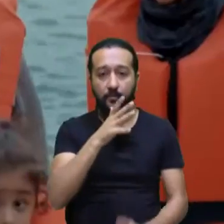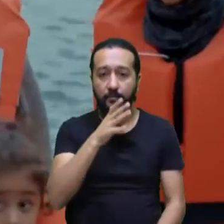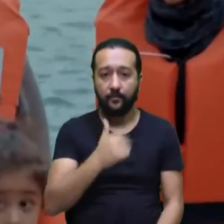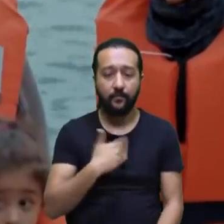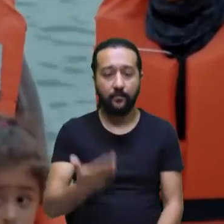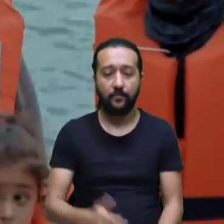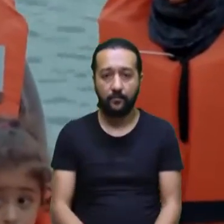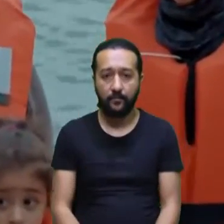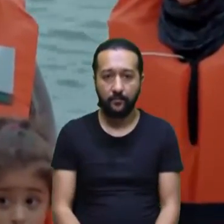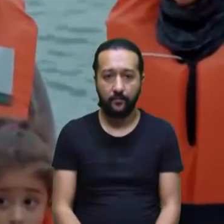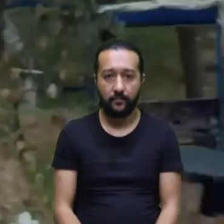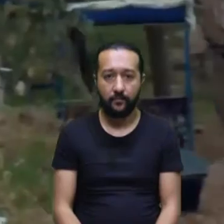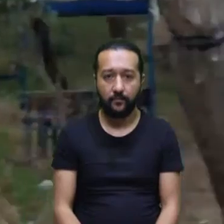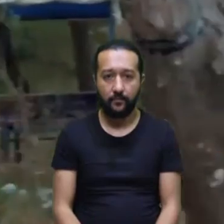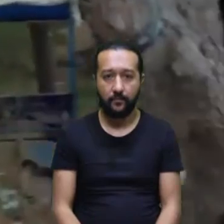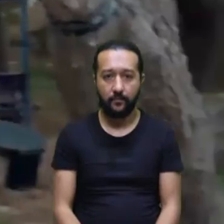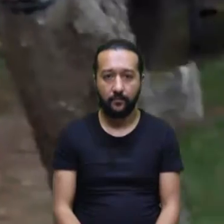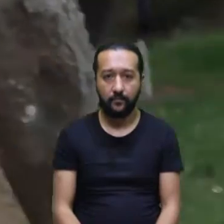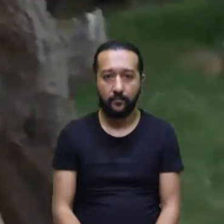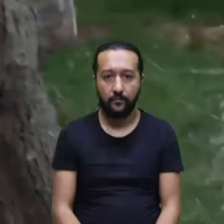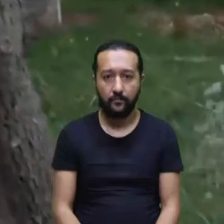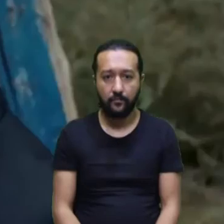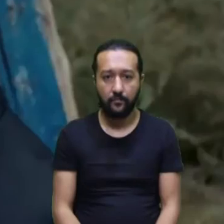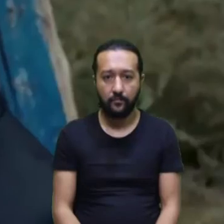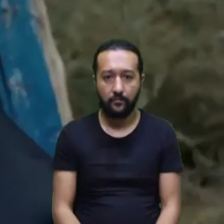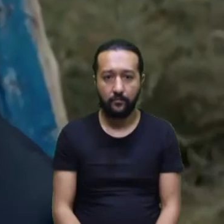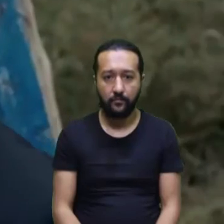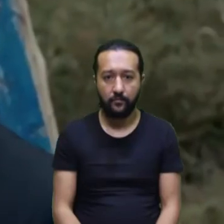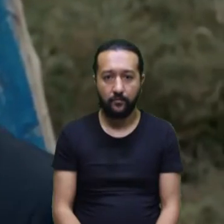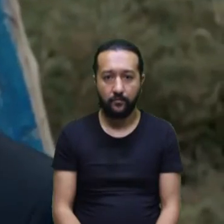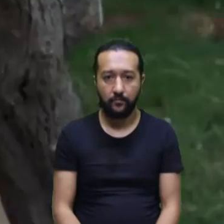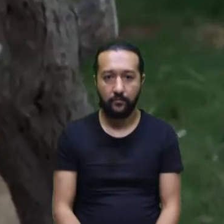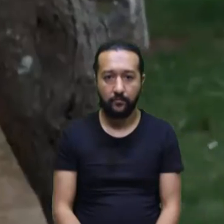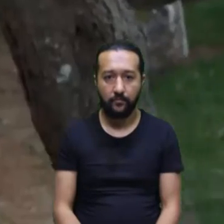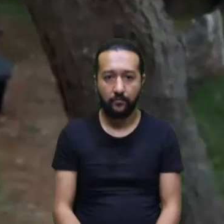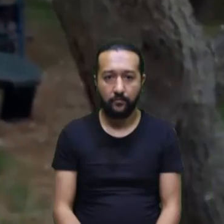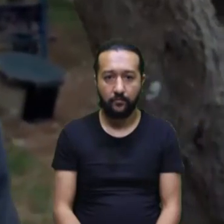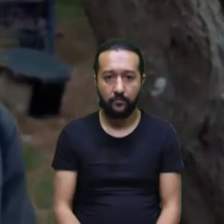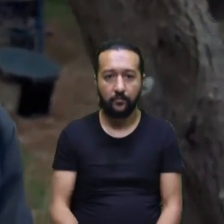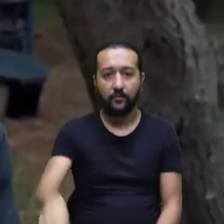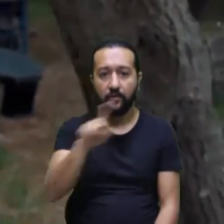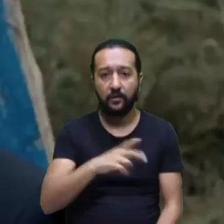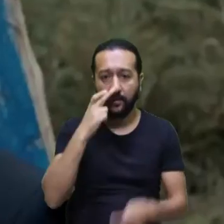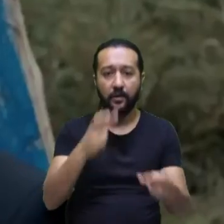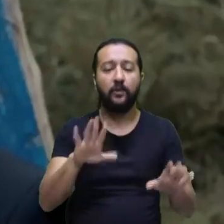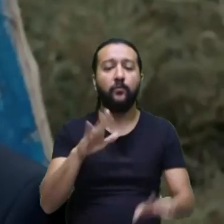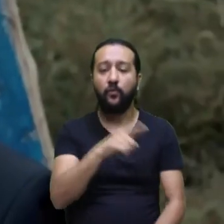bilelim? Kadınlar merakla Polat'a odaklandılar. Kerim elinde silahla koşarak geldi. Sizi